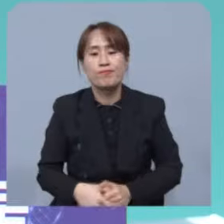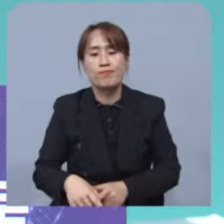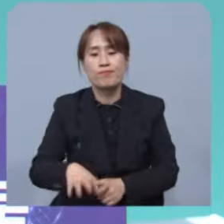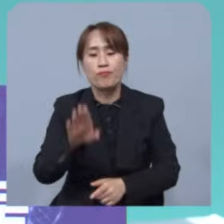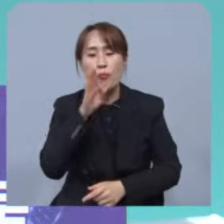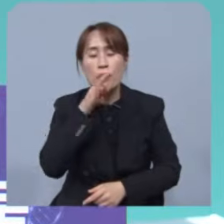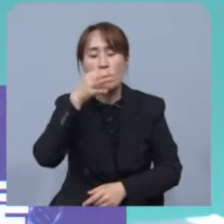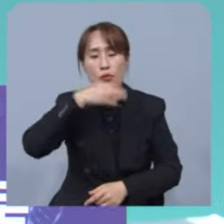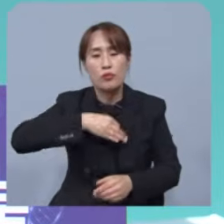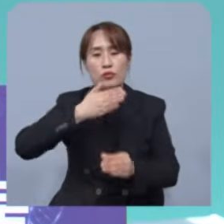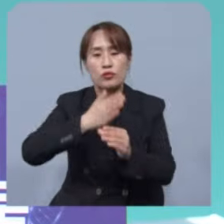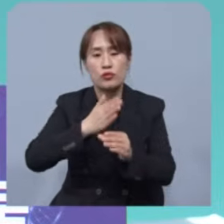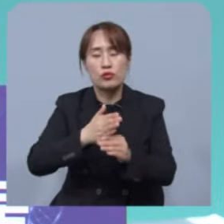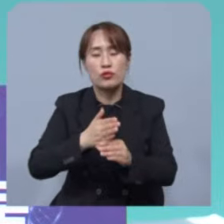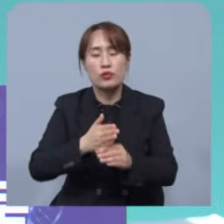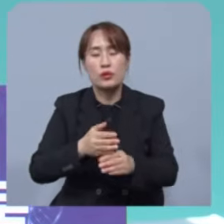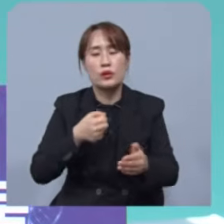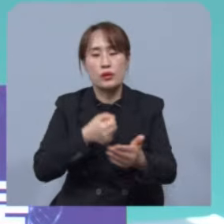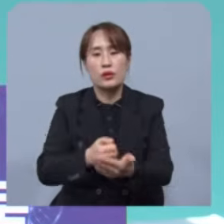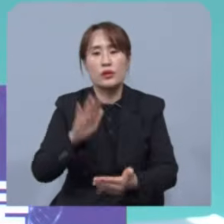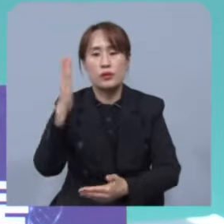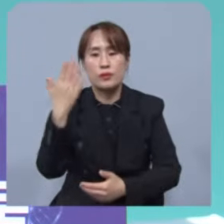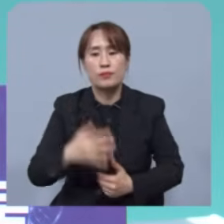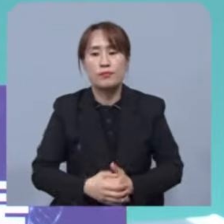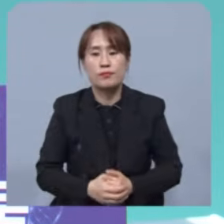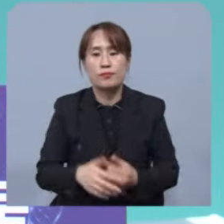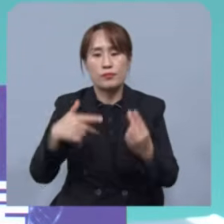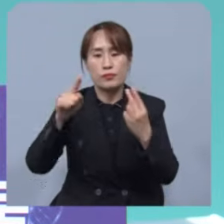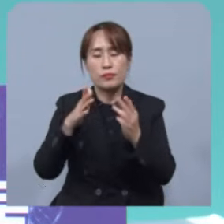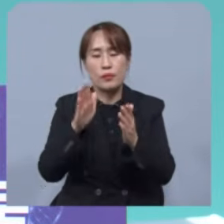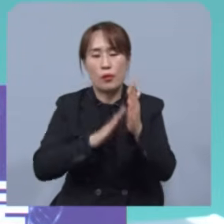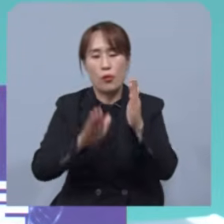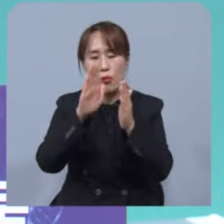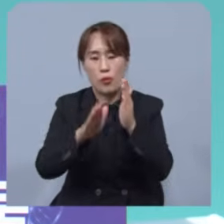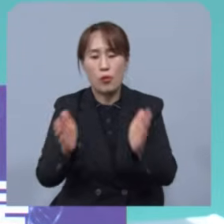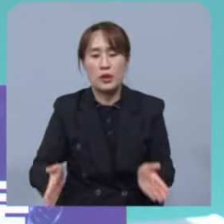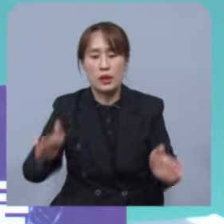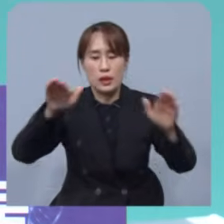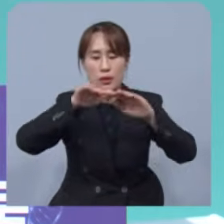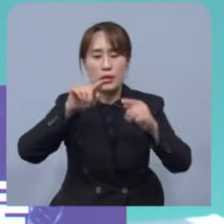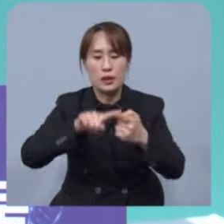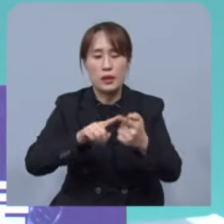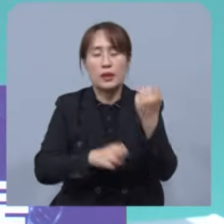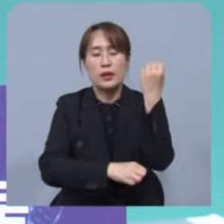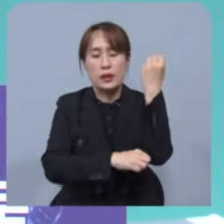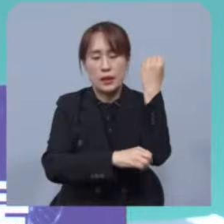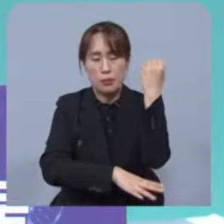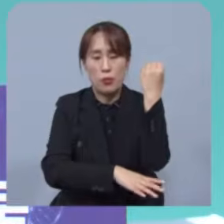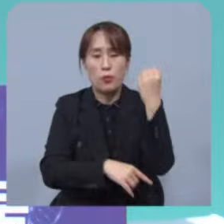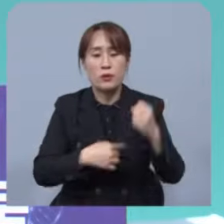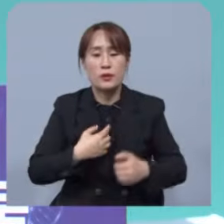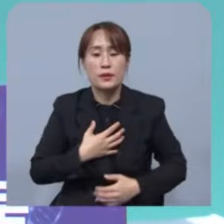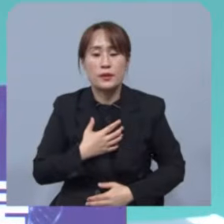정말 효율 중심으로 배치해야 되기 때문에 2차 공공기관 이전에 관해서는 좀 이런 기본적인